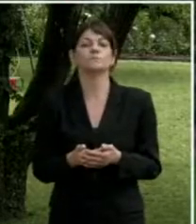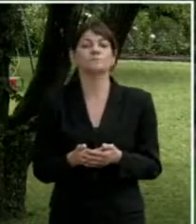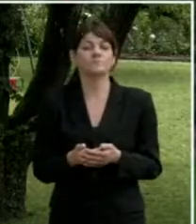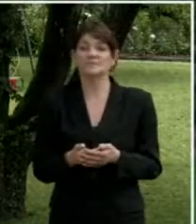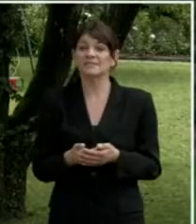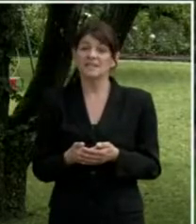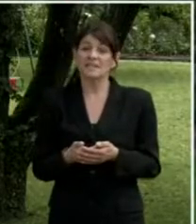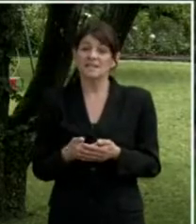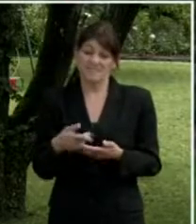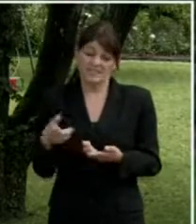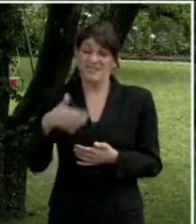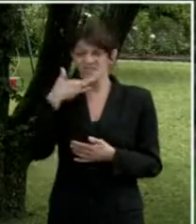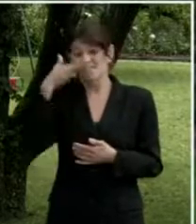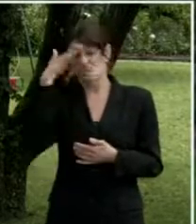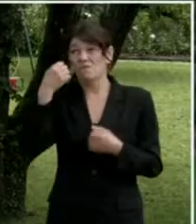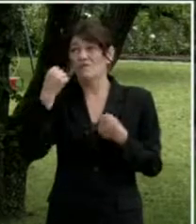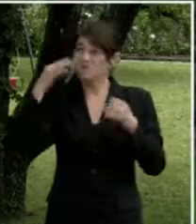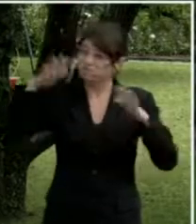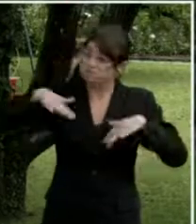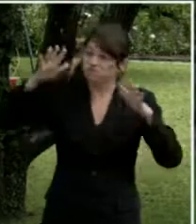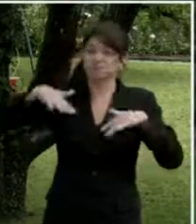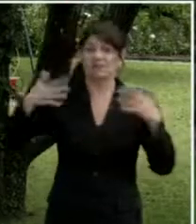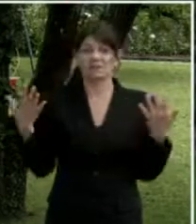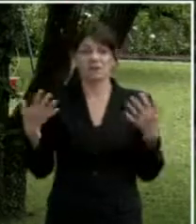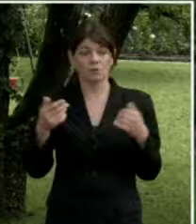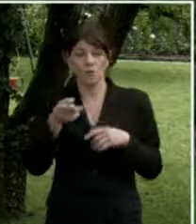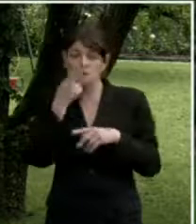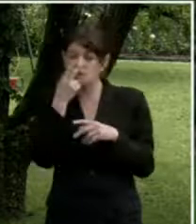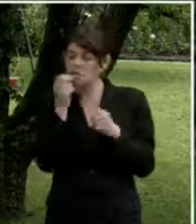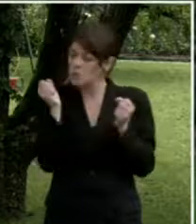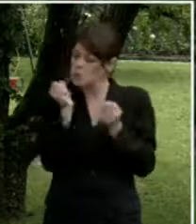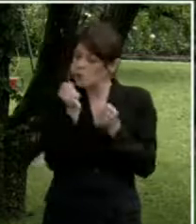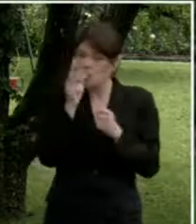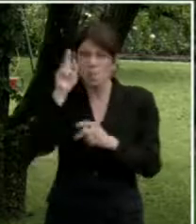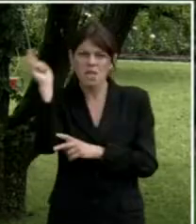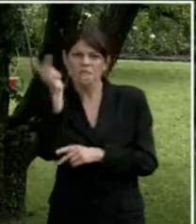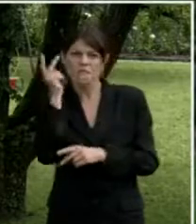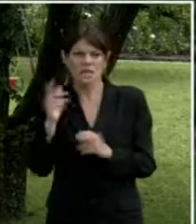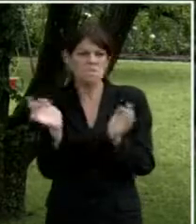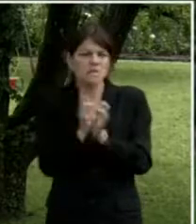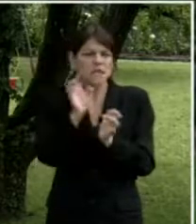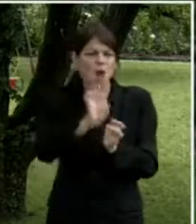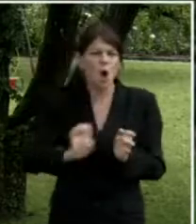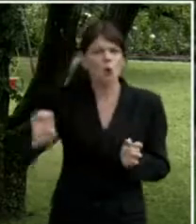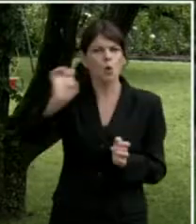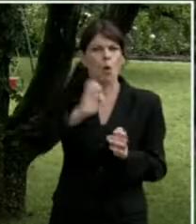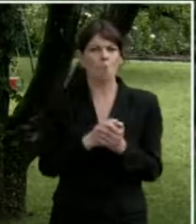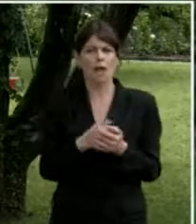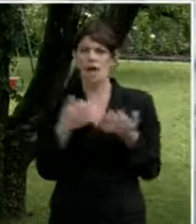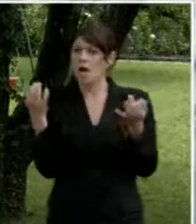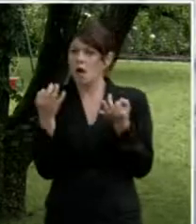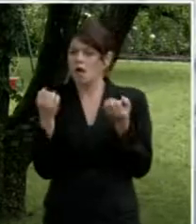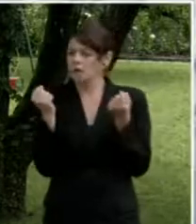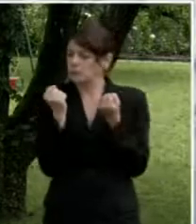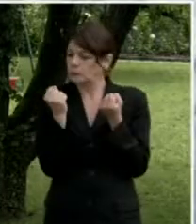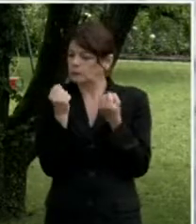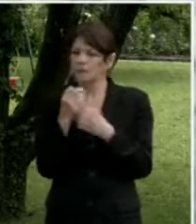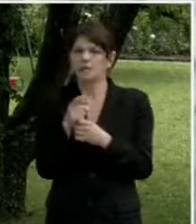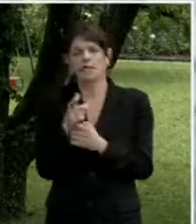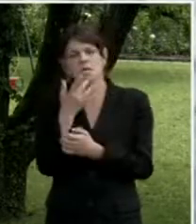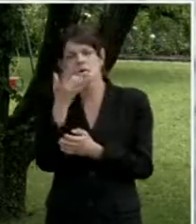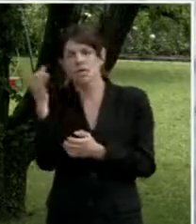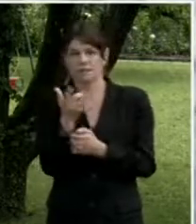mehrheitlich verregneten Sommer und den zerstörerischen Unwettern in Mitteleuropa oder den fast